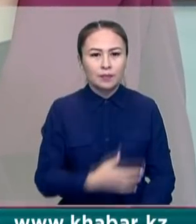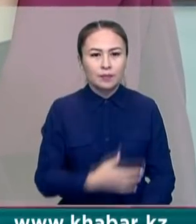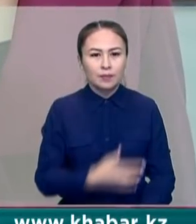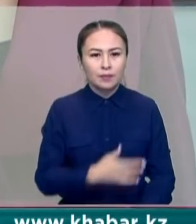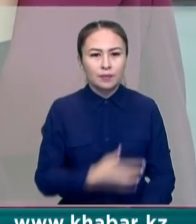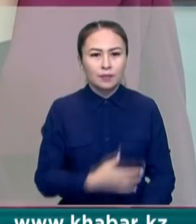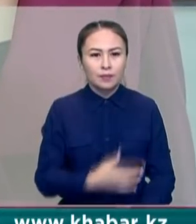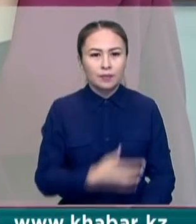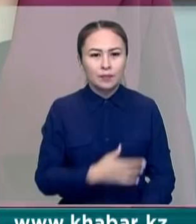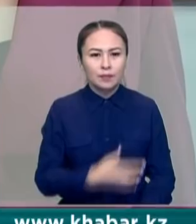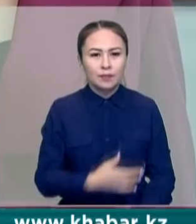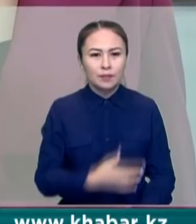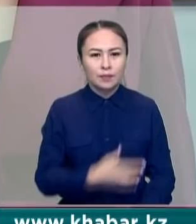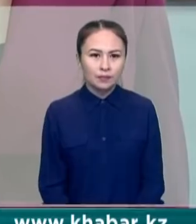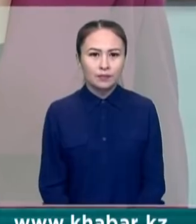әзірге.